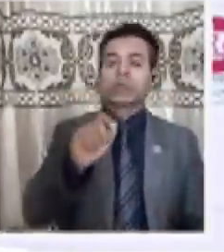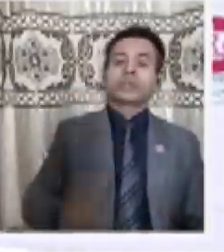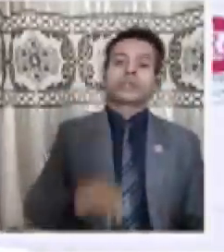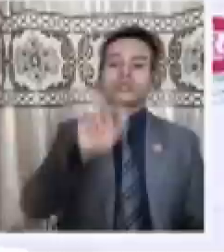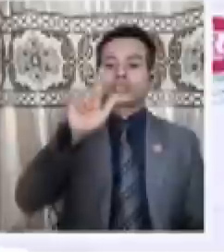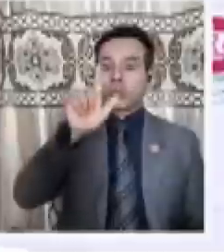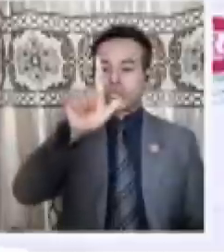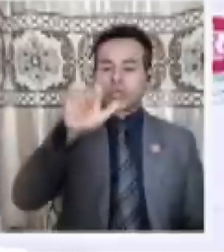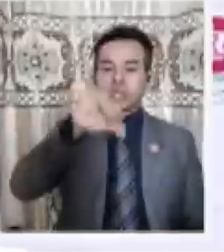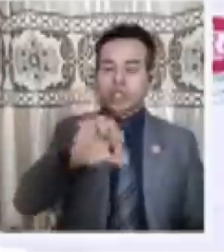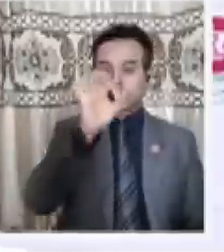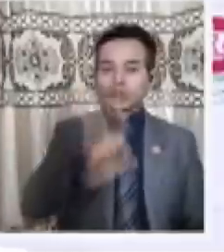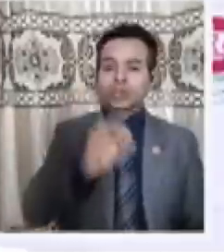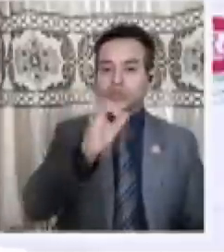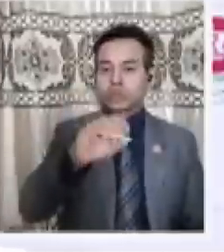79.09% এবং নারী